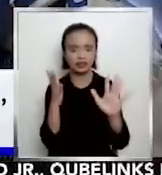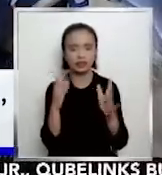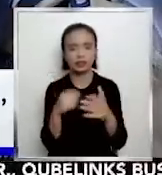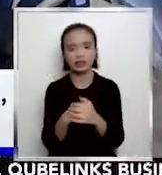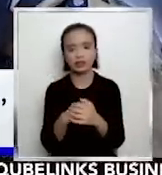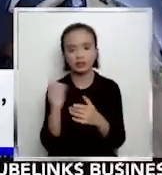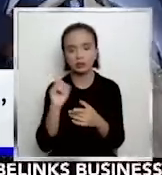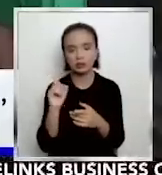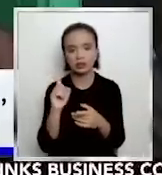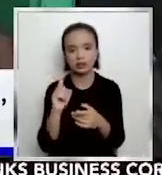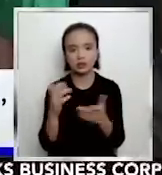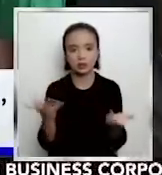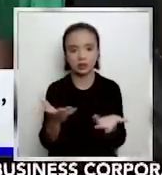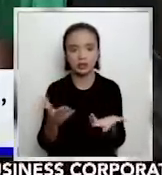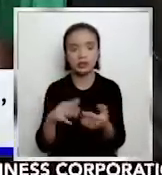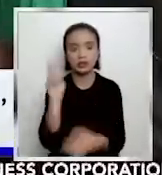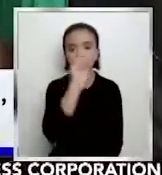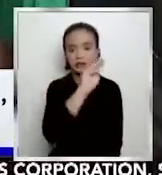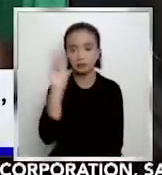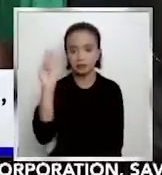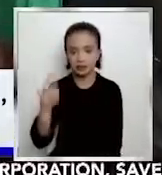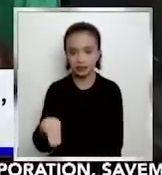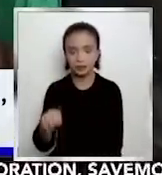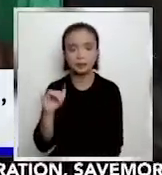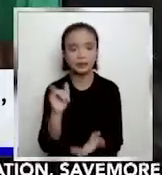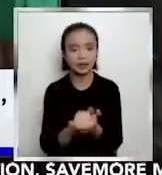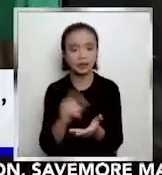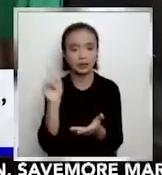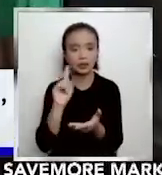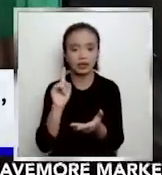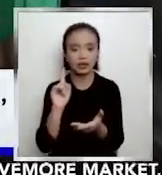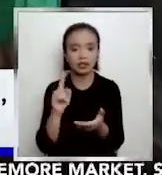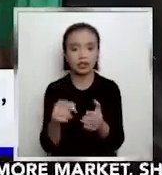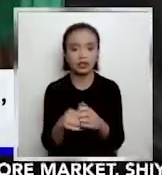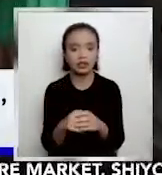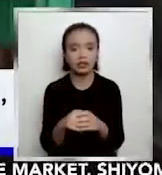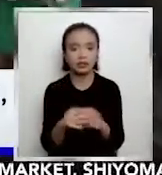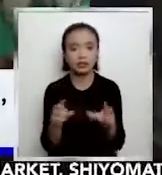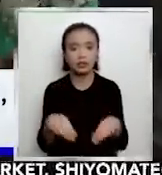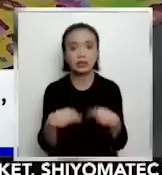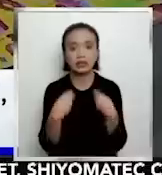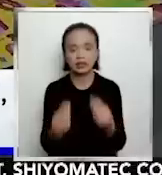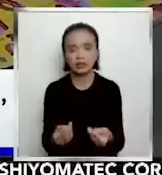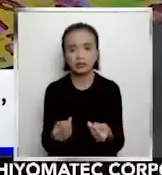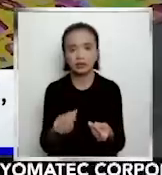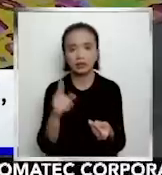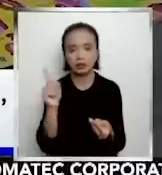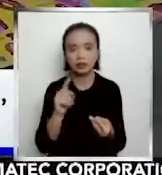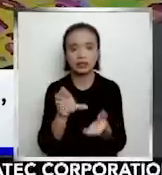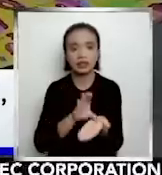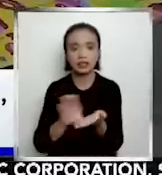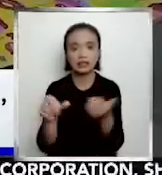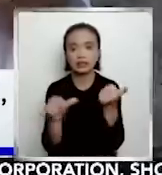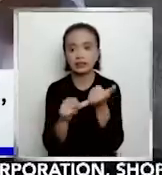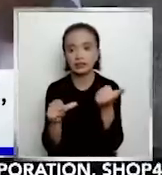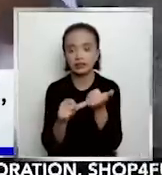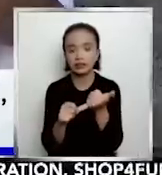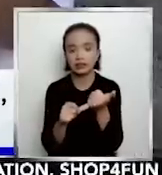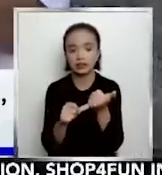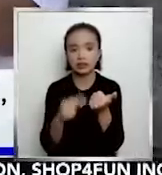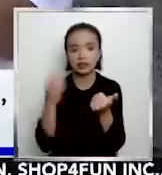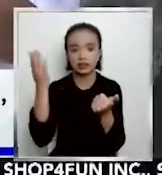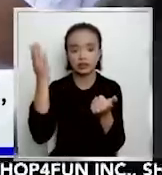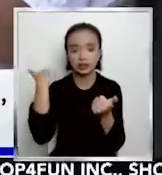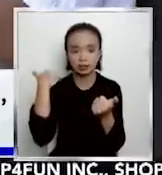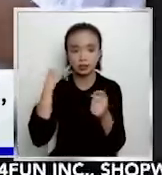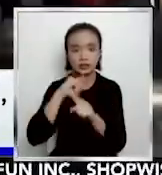center sa Metro Manila. Epekto raw ito ng backlog nang mahinto ang pamimigay ng outright cash assistance noong unang bahagi ng Enero dahil